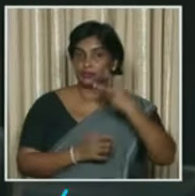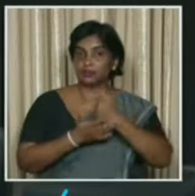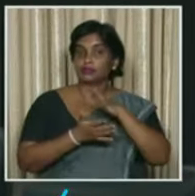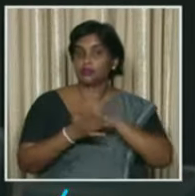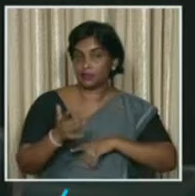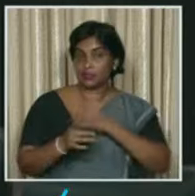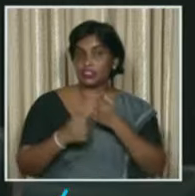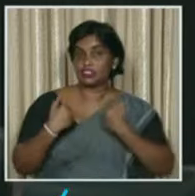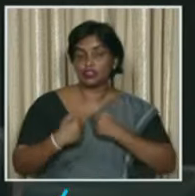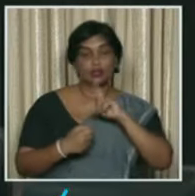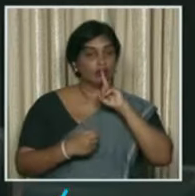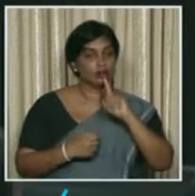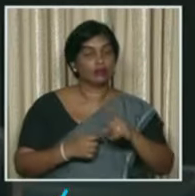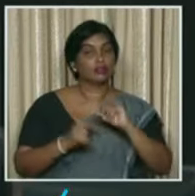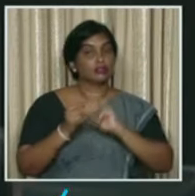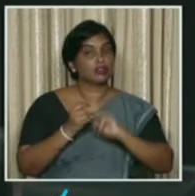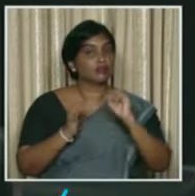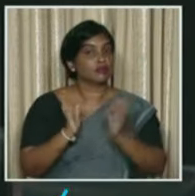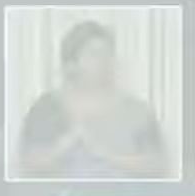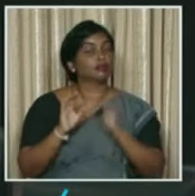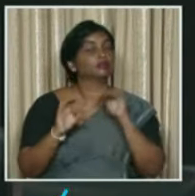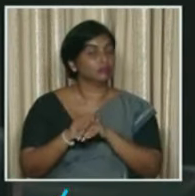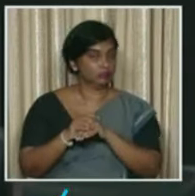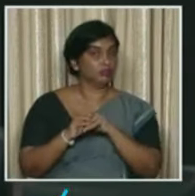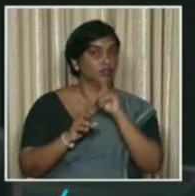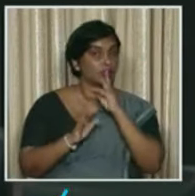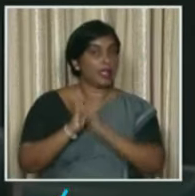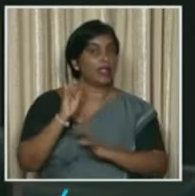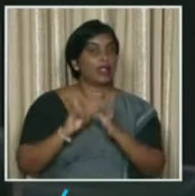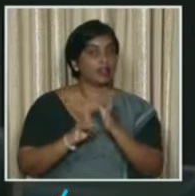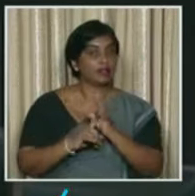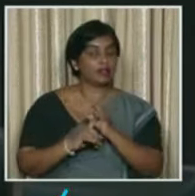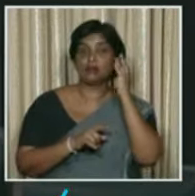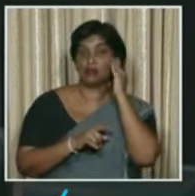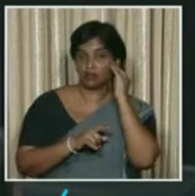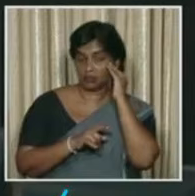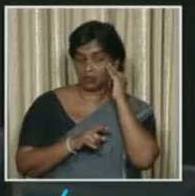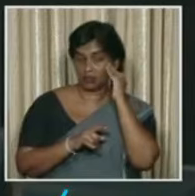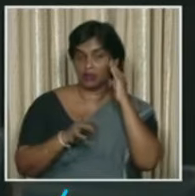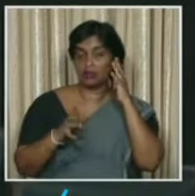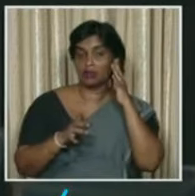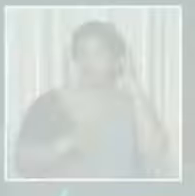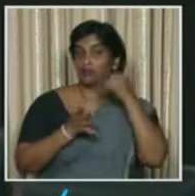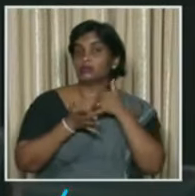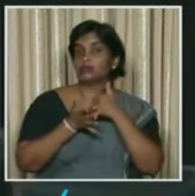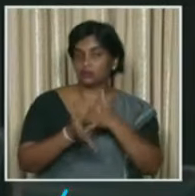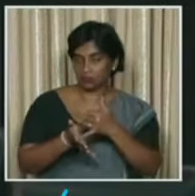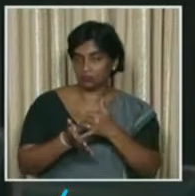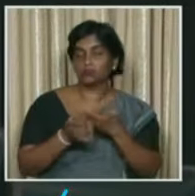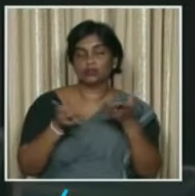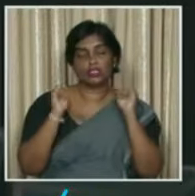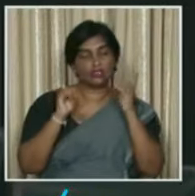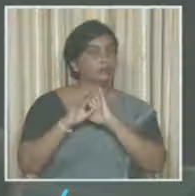සම්මි සිල්වා බල කර තියෙනවා අතුරු කමිටුවක් දානවා කියලා අමාත්‍යවරයාට දැනුම් දෙන්න කියලා. මෙහිදී කියනවා අතුරු